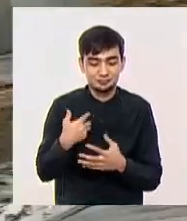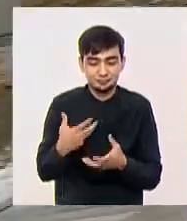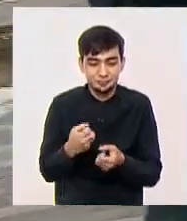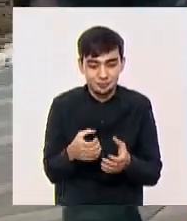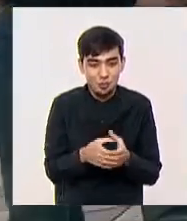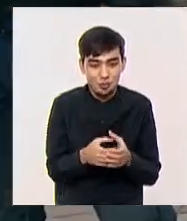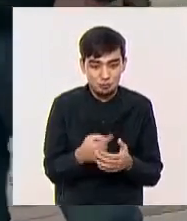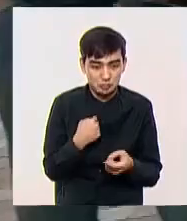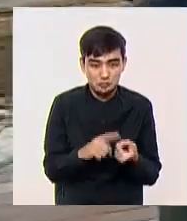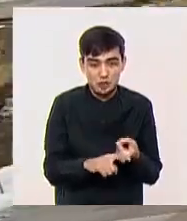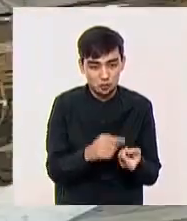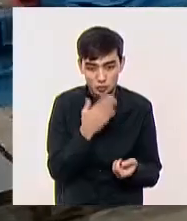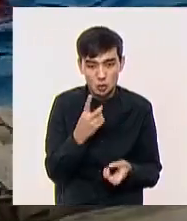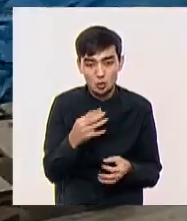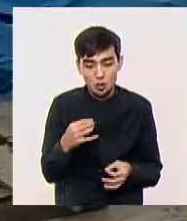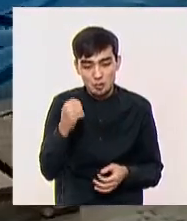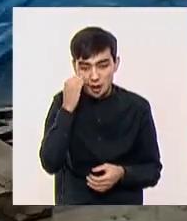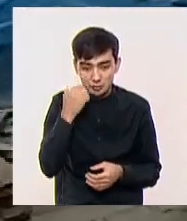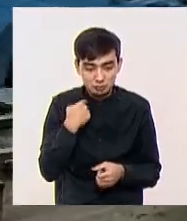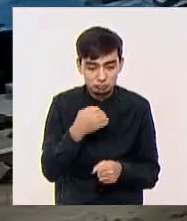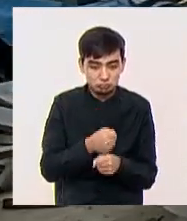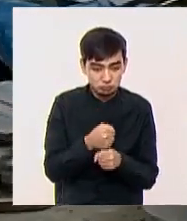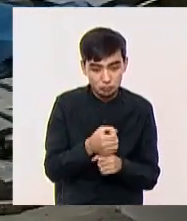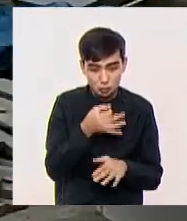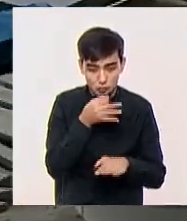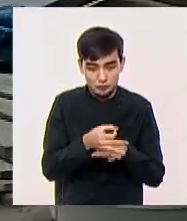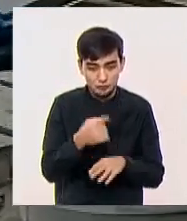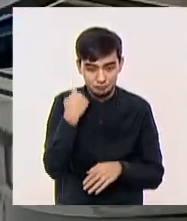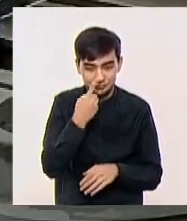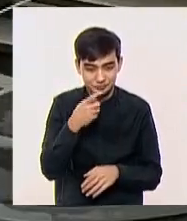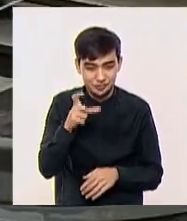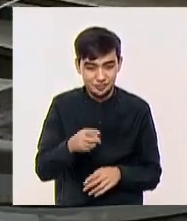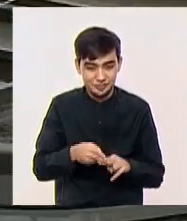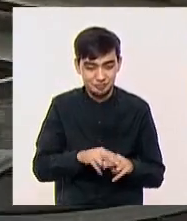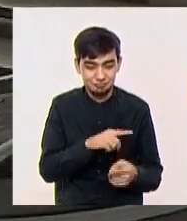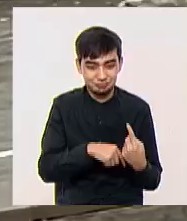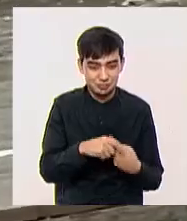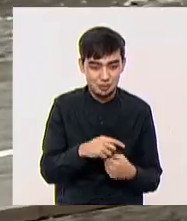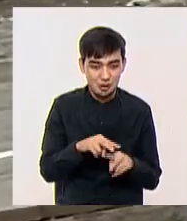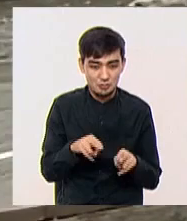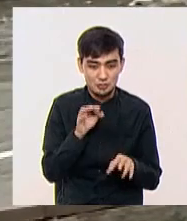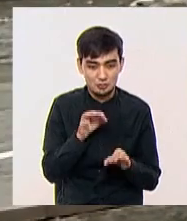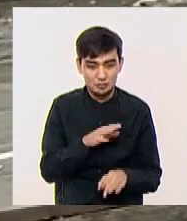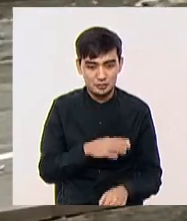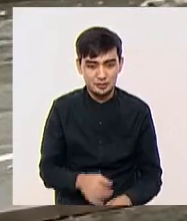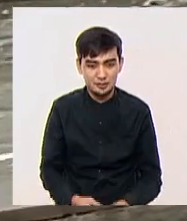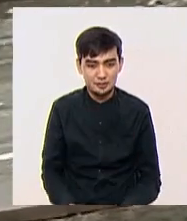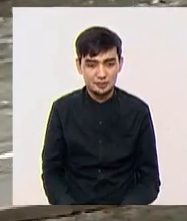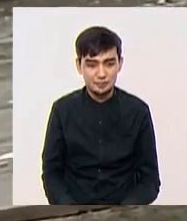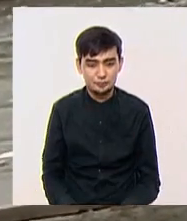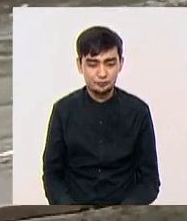компанияға қатысым жоқ, бірақ ескерткіш жұмысына жауаптымын деген жеке кәсіпкер былай деді.